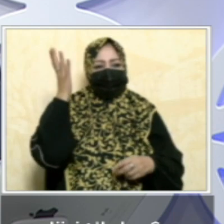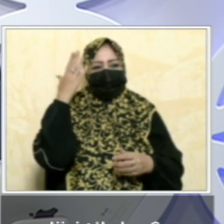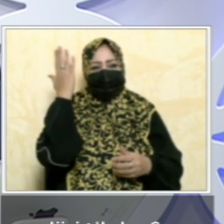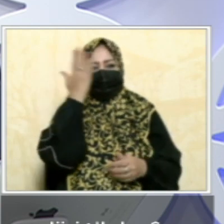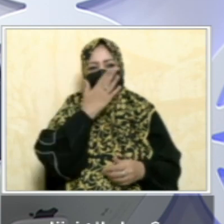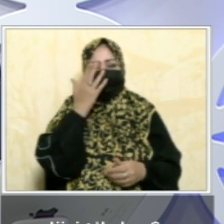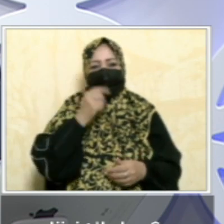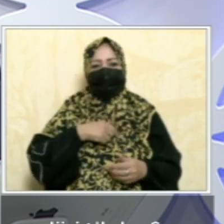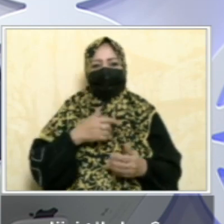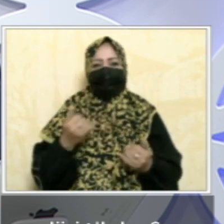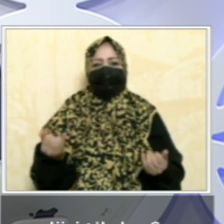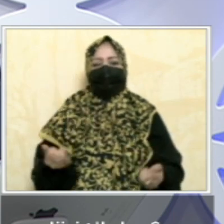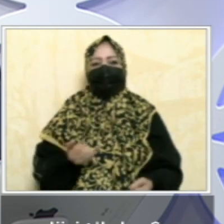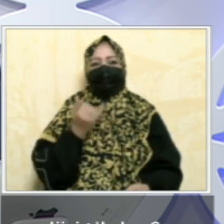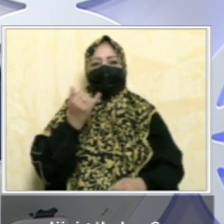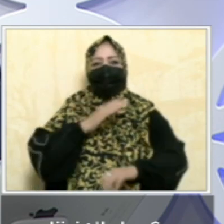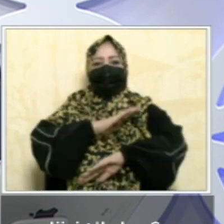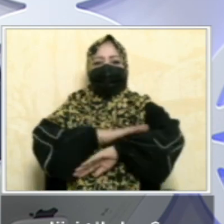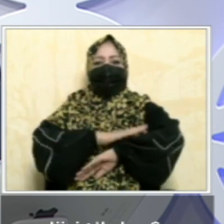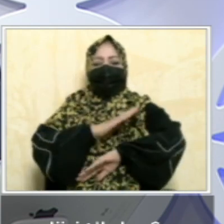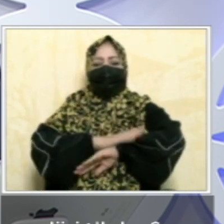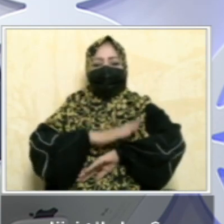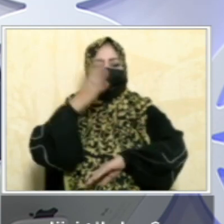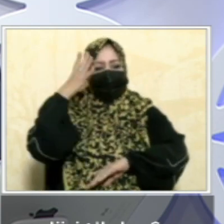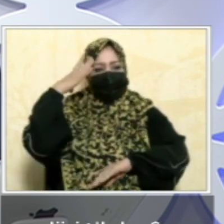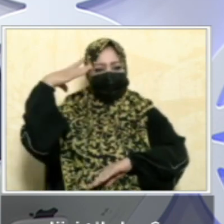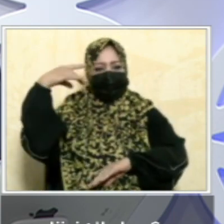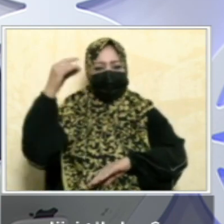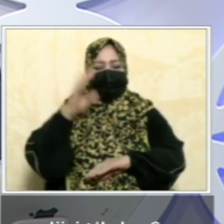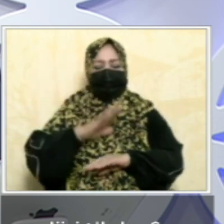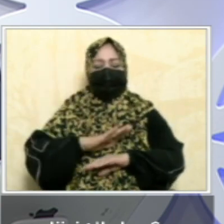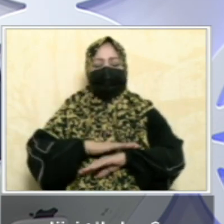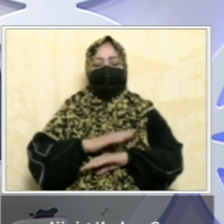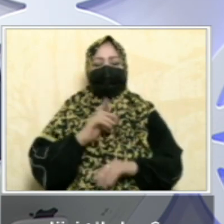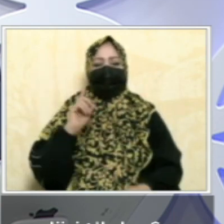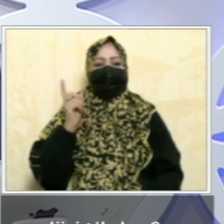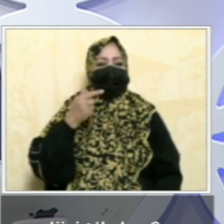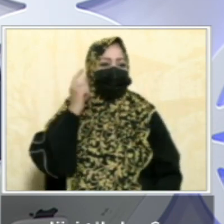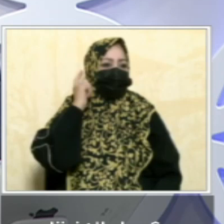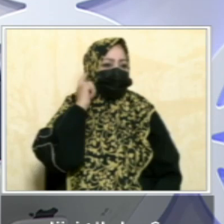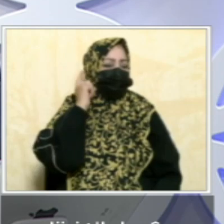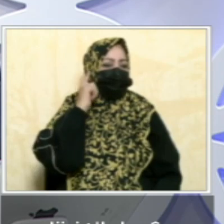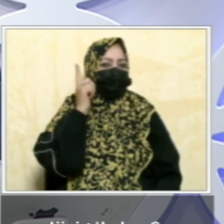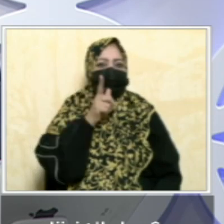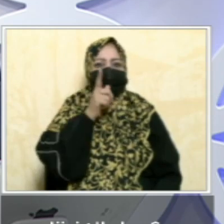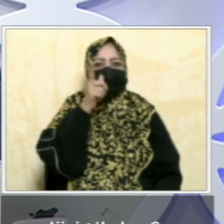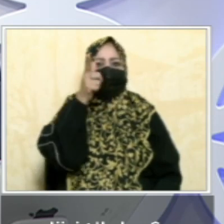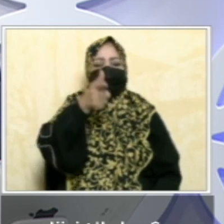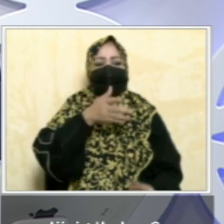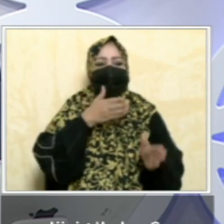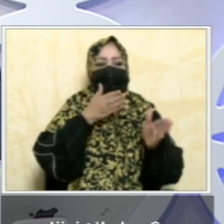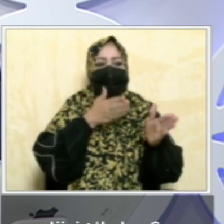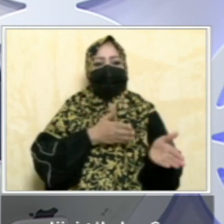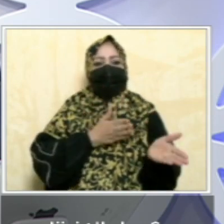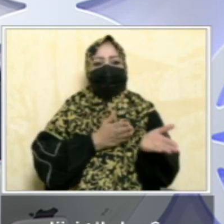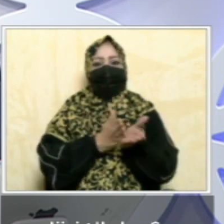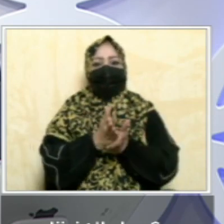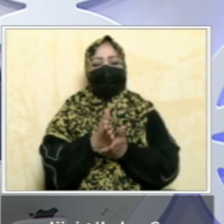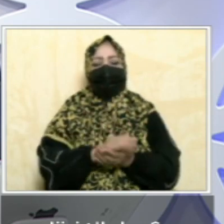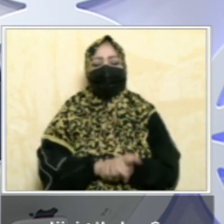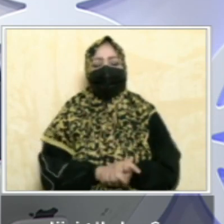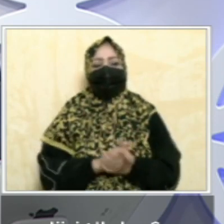بالحلم، وجعلنا ممن يستمعون القول فيتبعون أحسنه. أيها المشاهدون والمستمعون